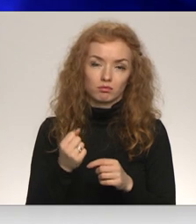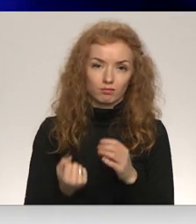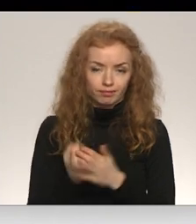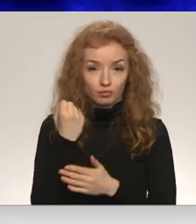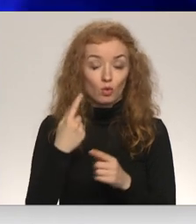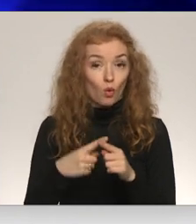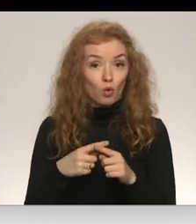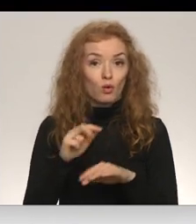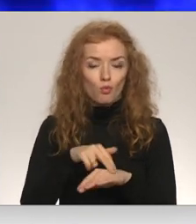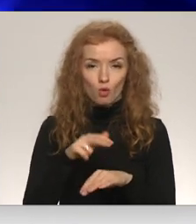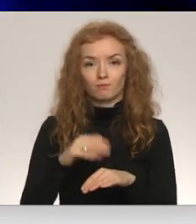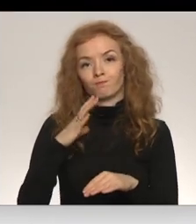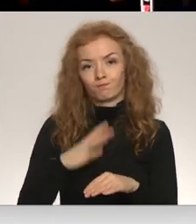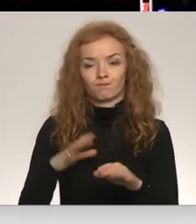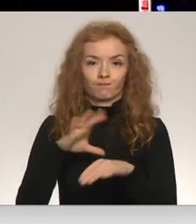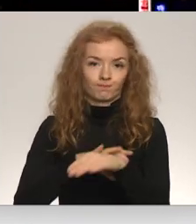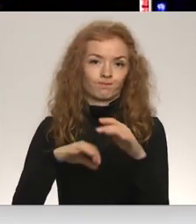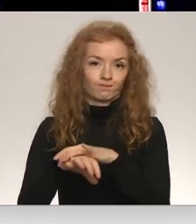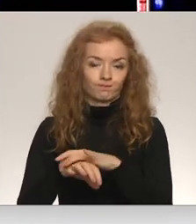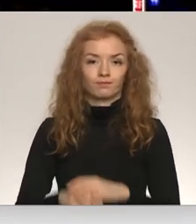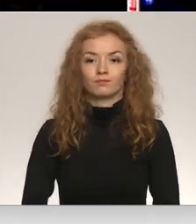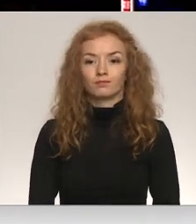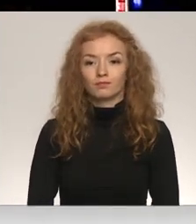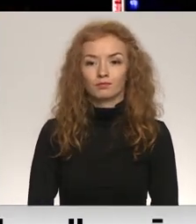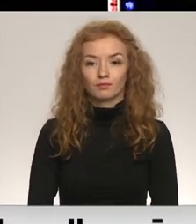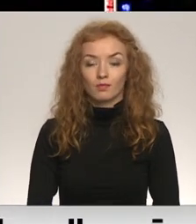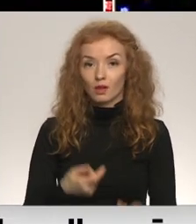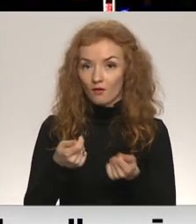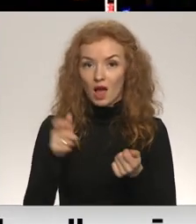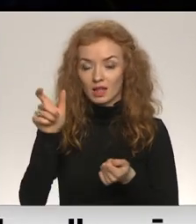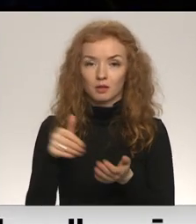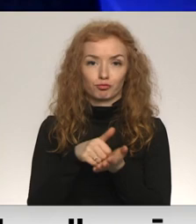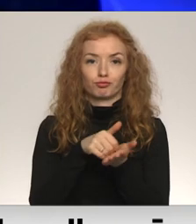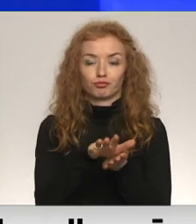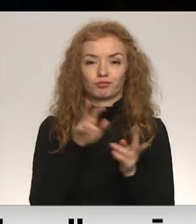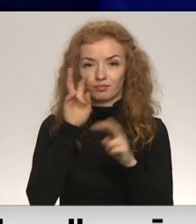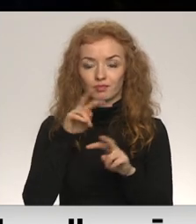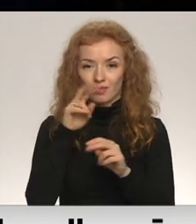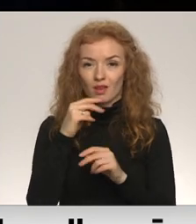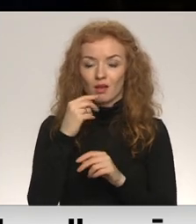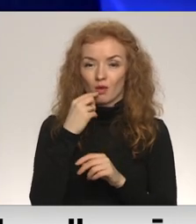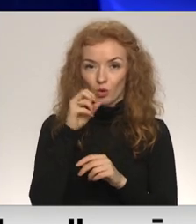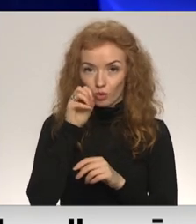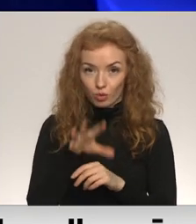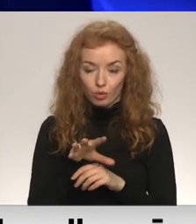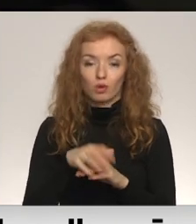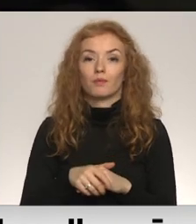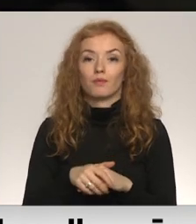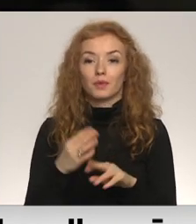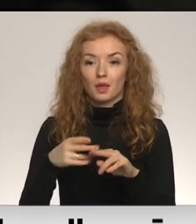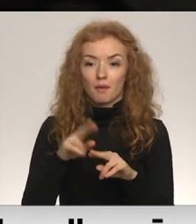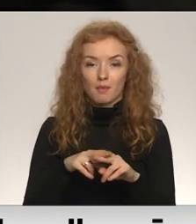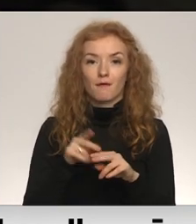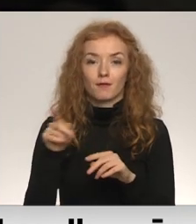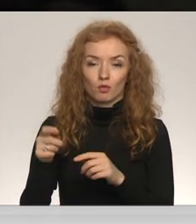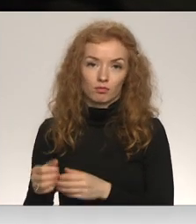rezultātā policija pielietoja rokadzelžus. Vadītājs atteicās veikt alkohola koncentrācijas izelpā pārbaudi, tāpēc viņš